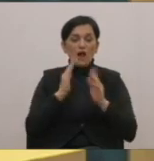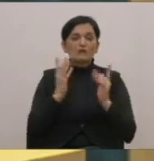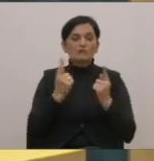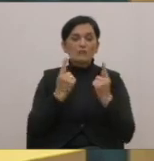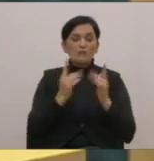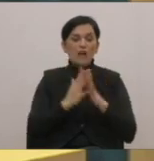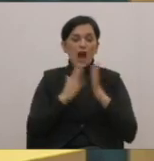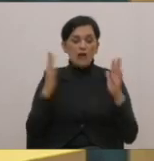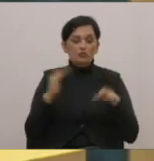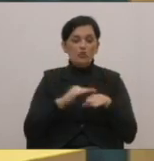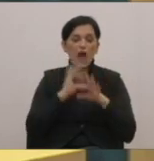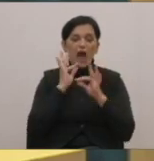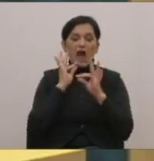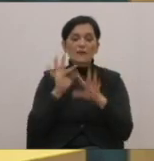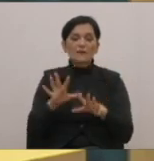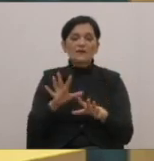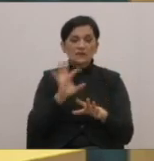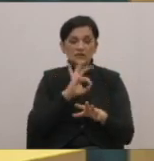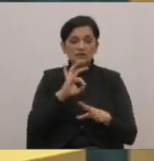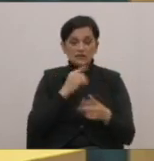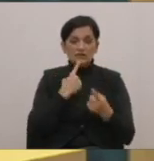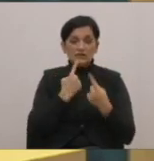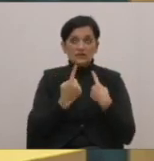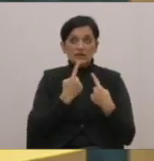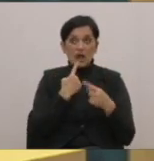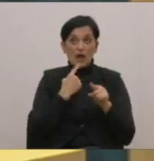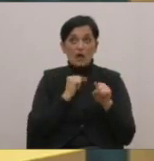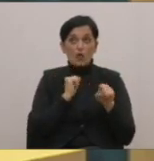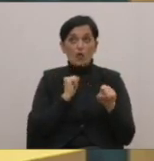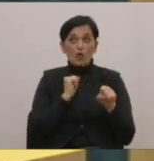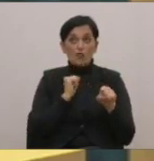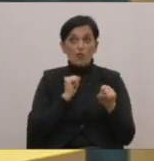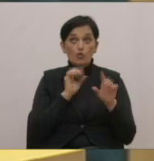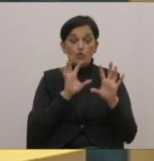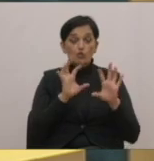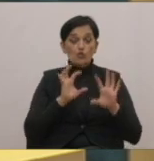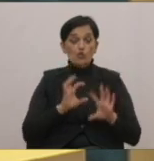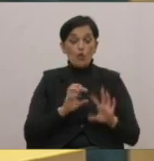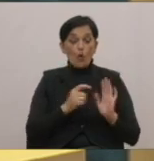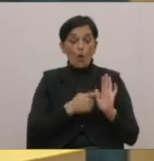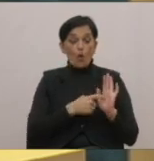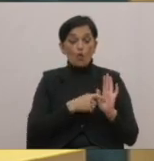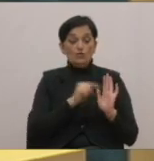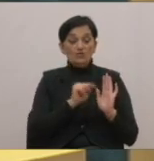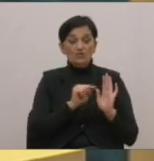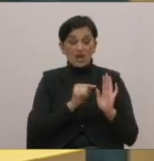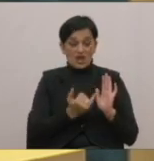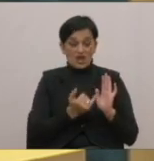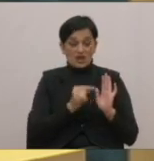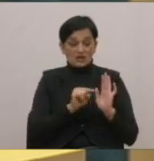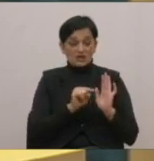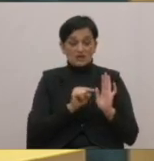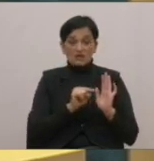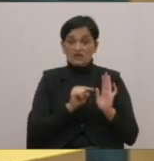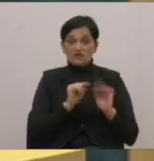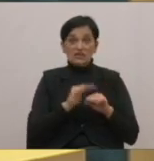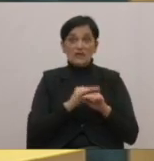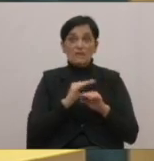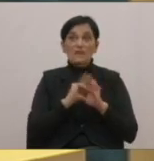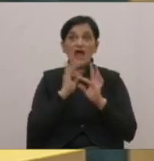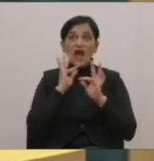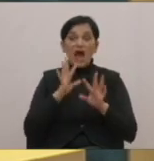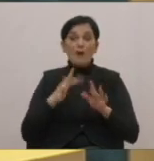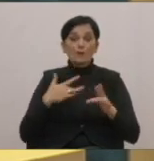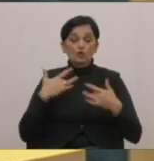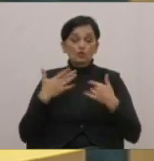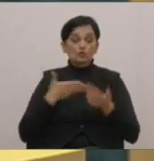ლაპარაკი. კიდევ ერთხელ ხა ეს კოდექსი ამ თვალსაზრისით ისე ვთქვათ ამნისტიის როლს და ფუნქციას